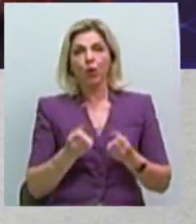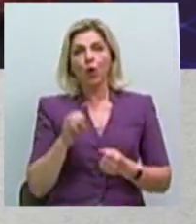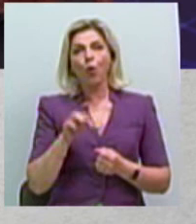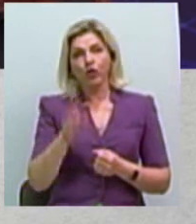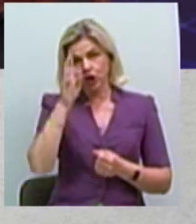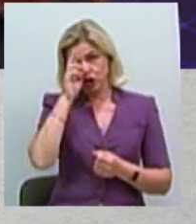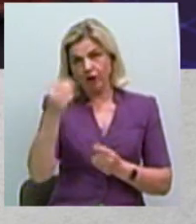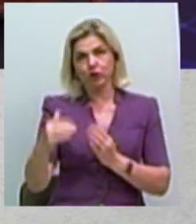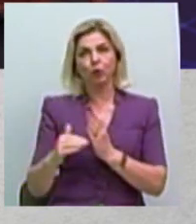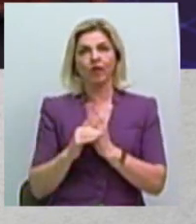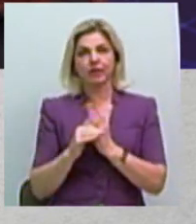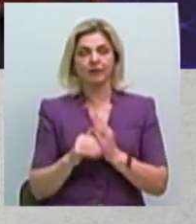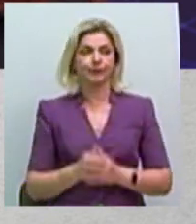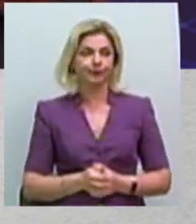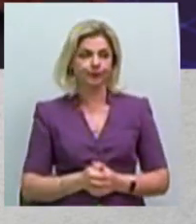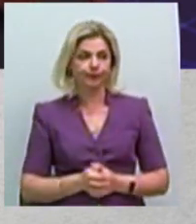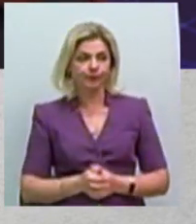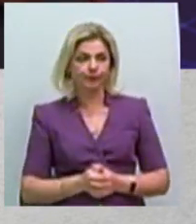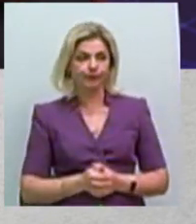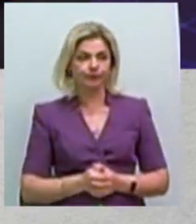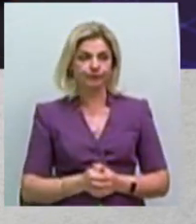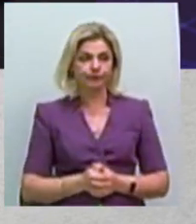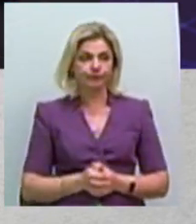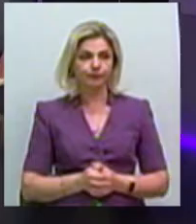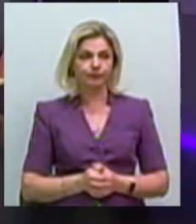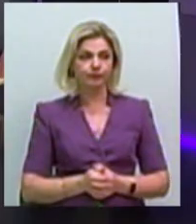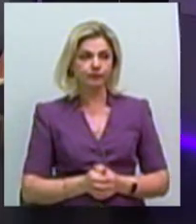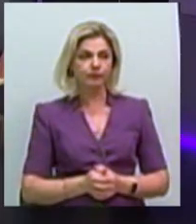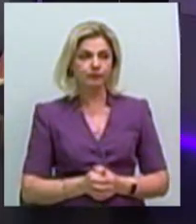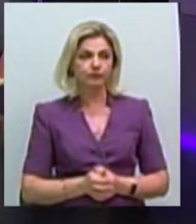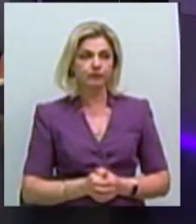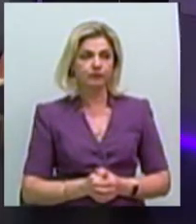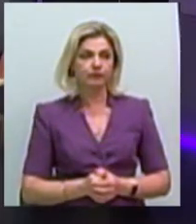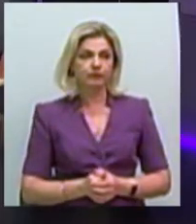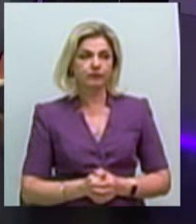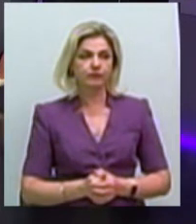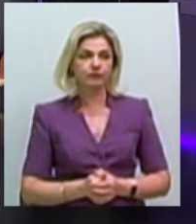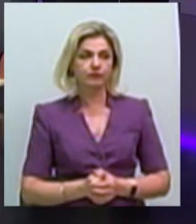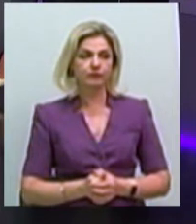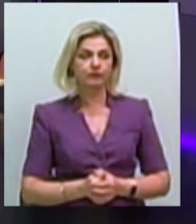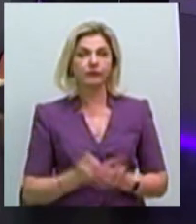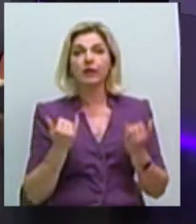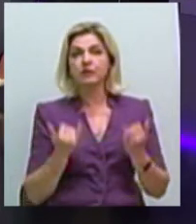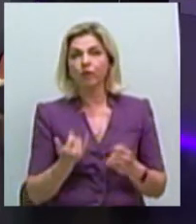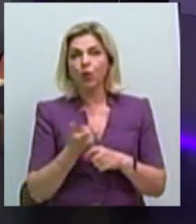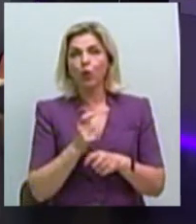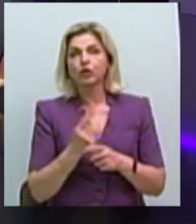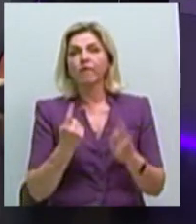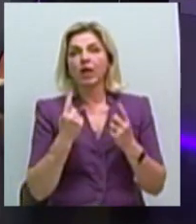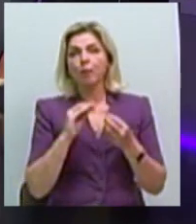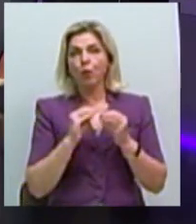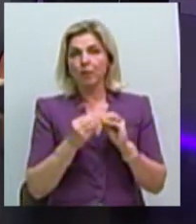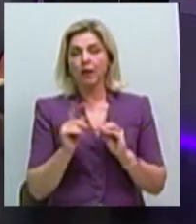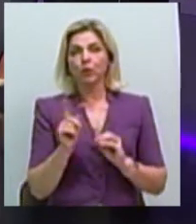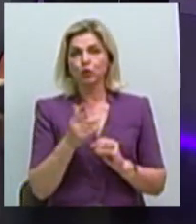субвенції? Я не кажу... 90 секунд. 90 секунд. Дивіться, сьогодні дуже величезна проблема з тим, що